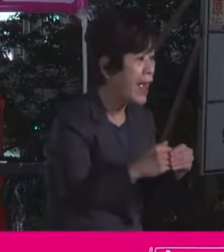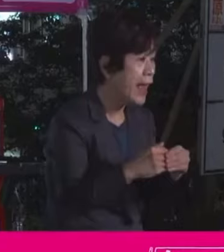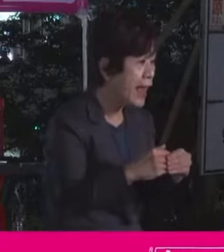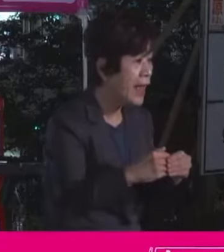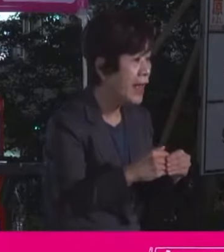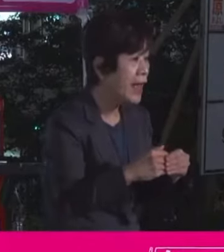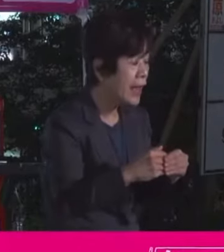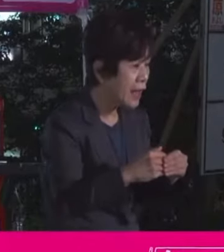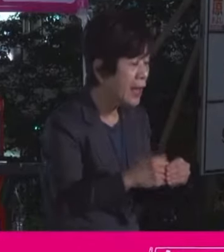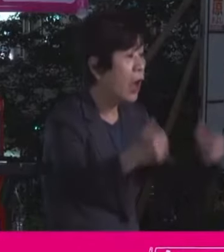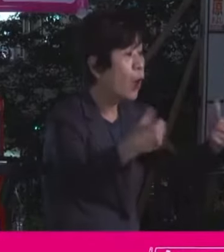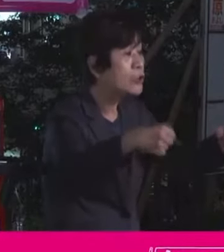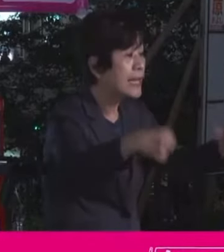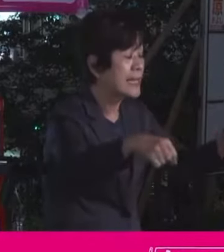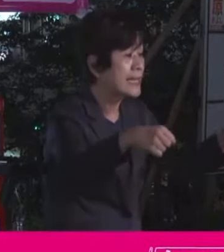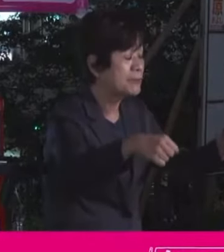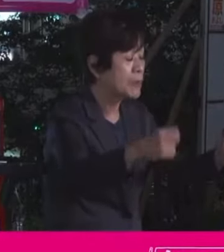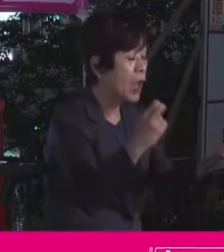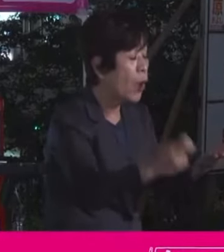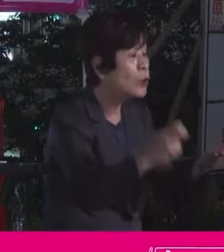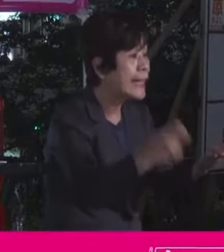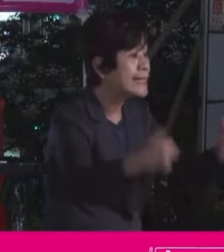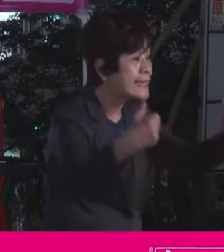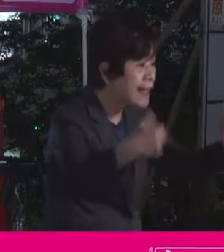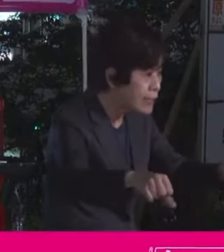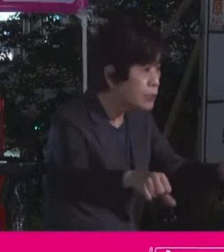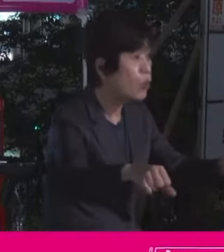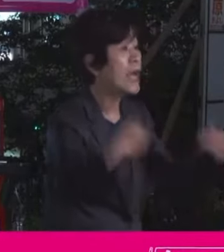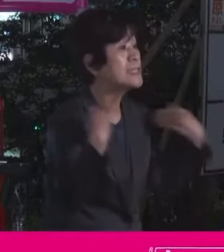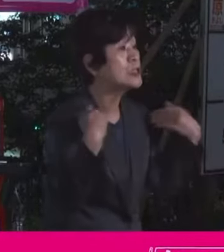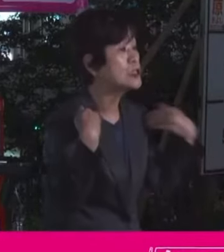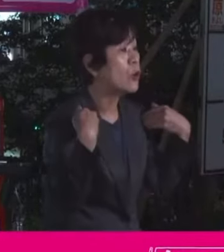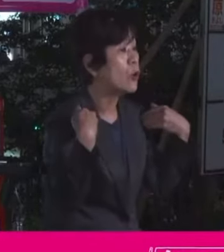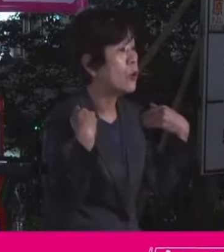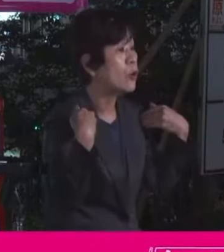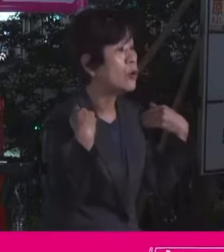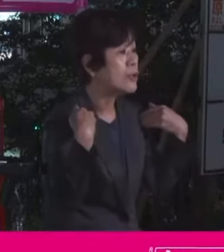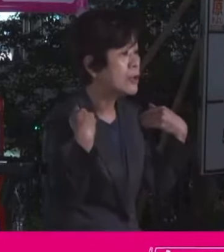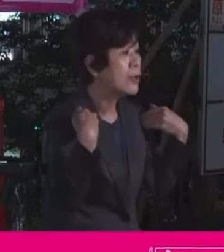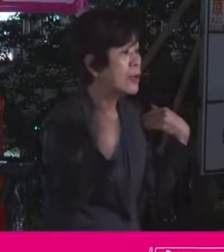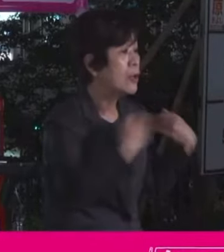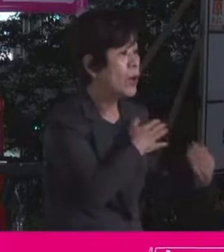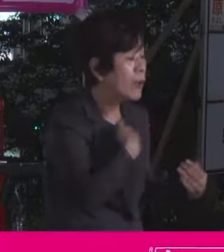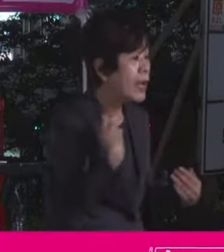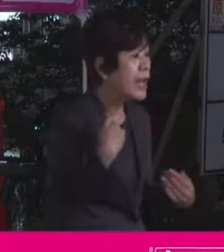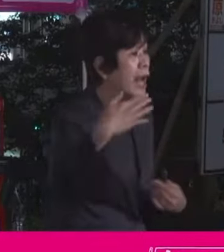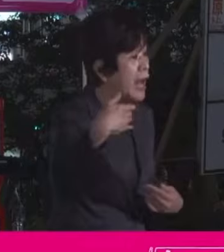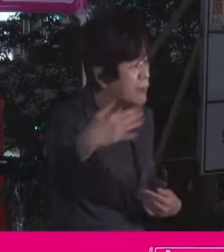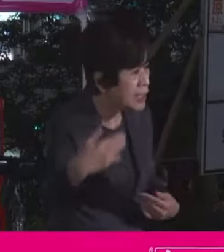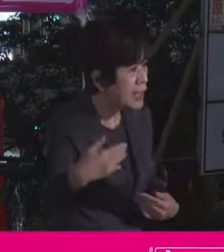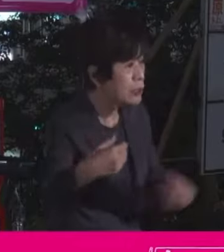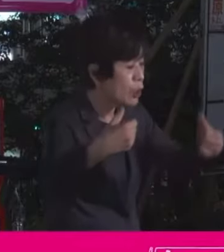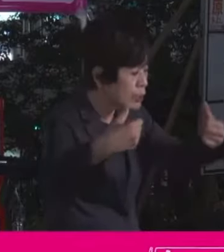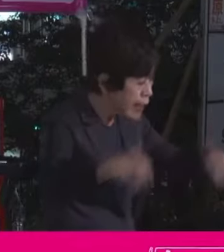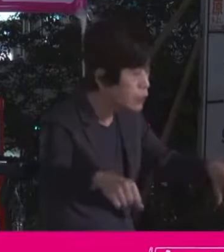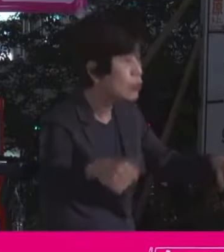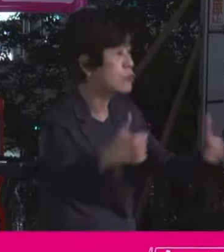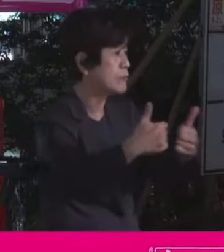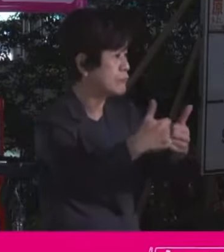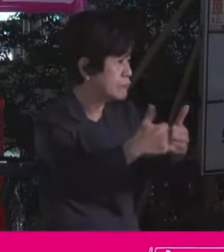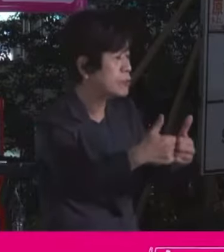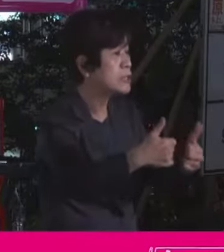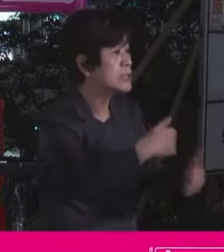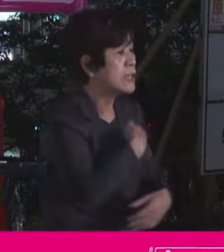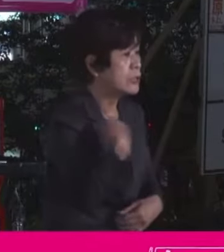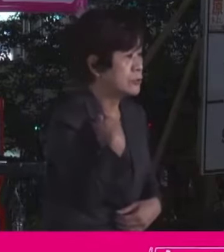法的な対等性になって、初めて、ね、我々が本当にアメリカと友達なんだって言えるんじゃないか、そういう問題意識